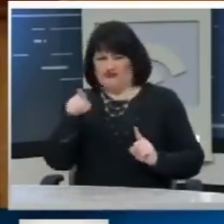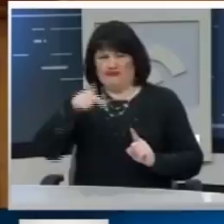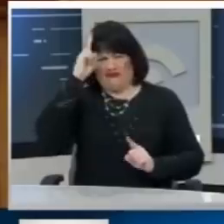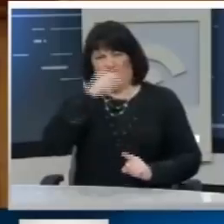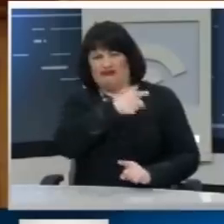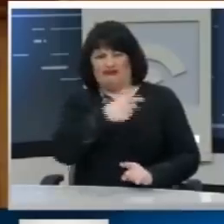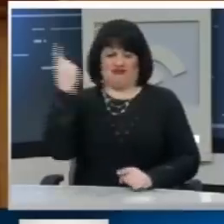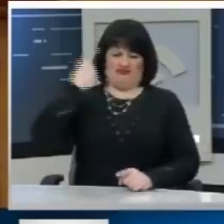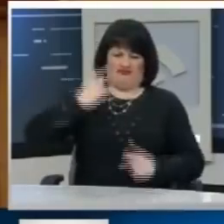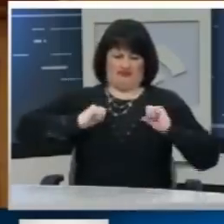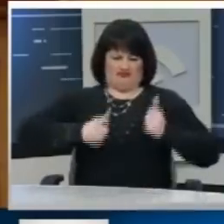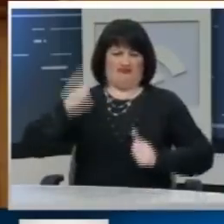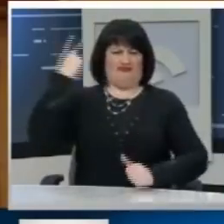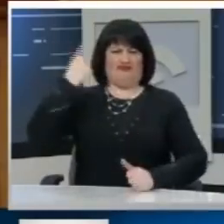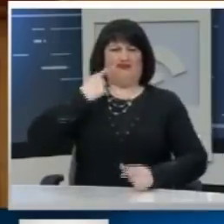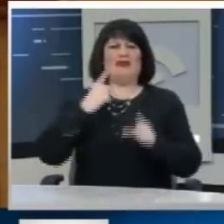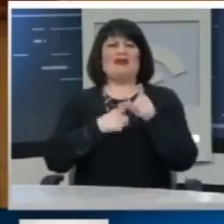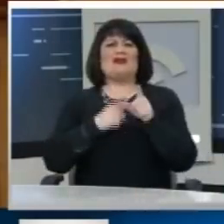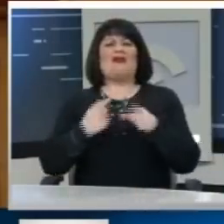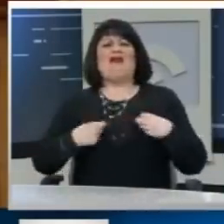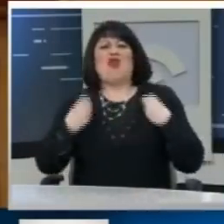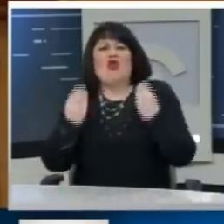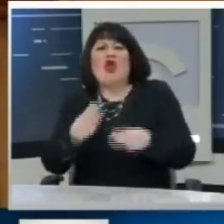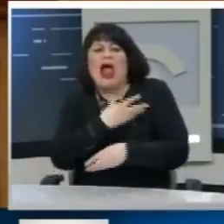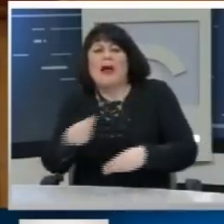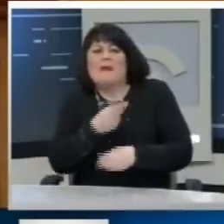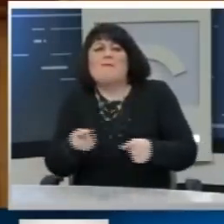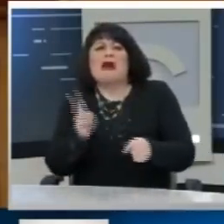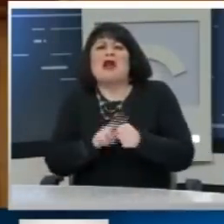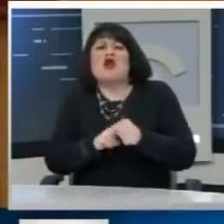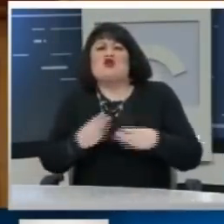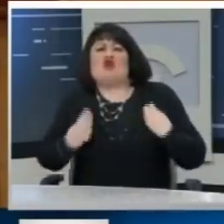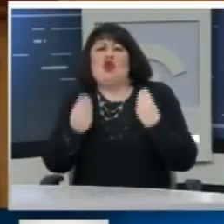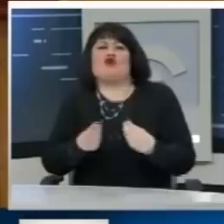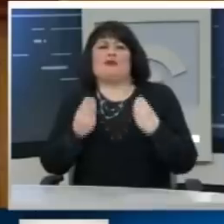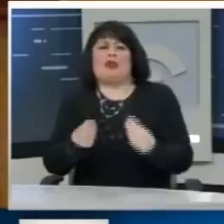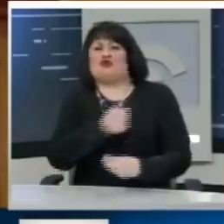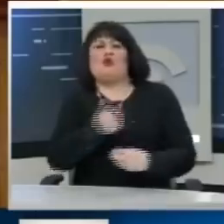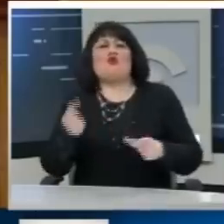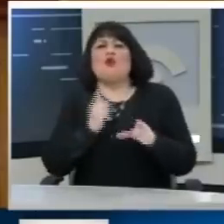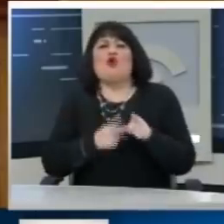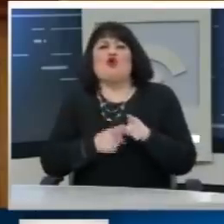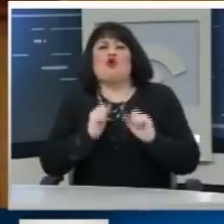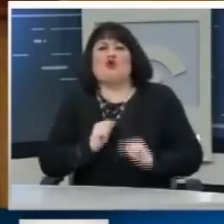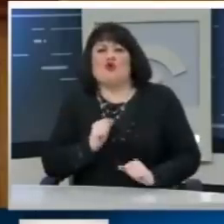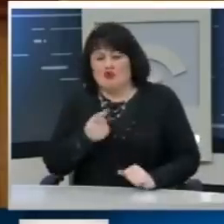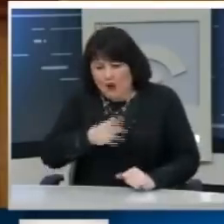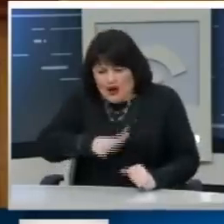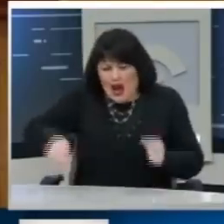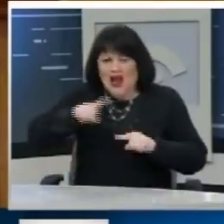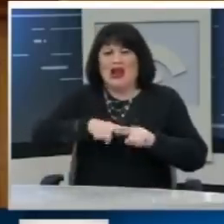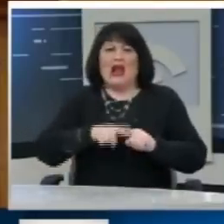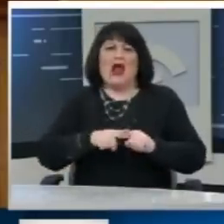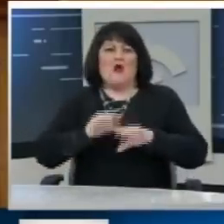εγκαλούν το ΚΚΕ. Εμείς δώσαμε πολύ αίμα. Πάρα πολύ σαν κόμμα, όχι μόνο εμείς. Και άλλοι από τον ελληνικό